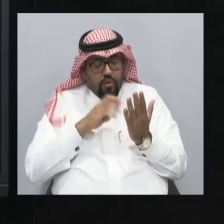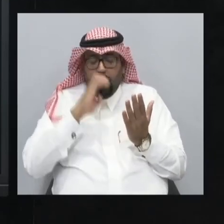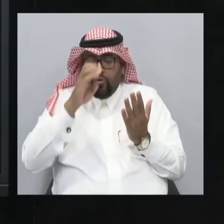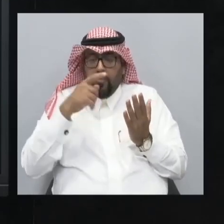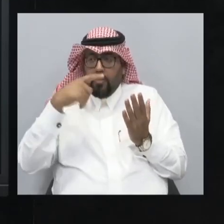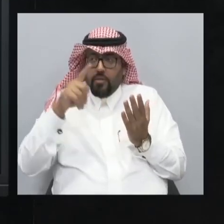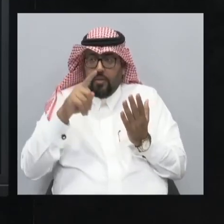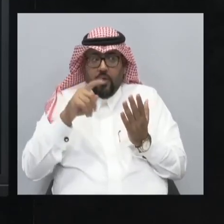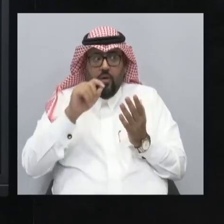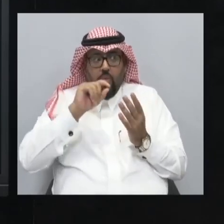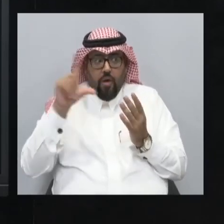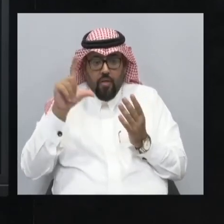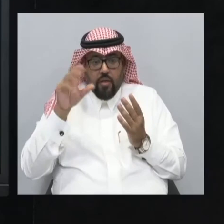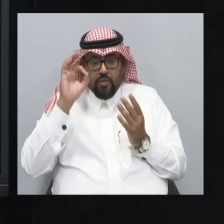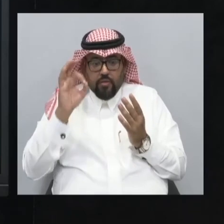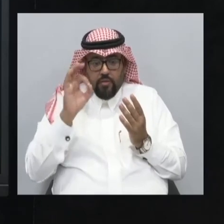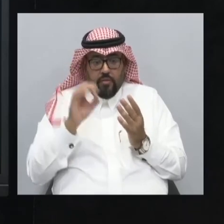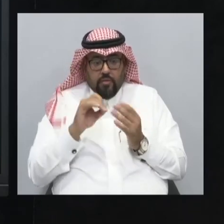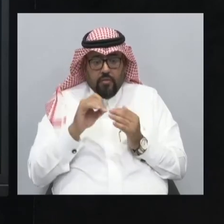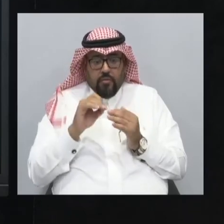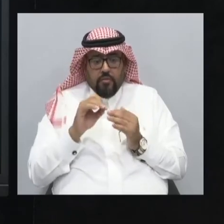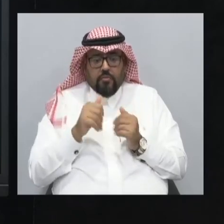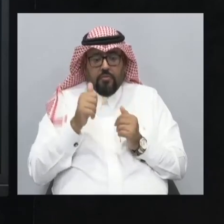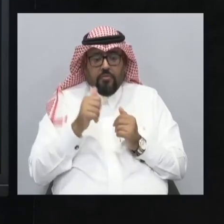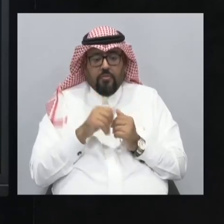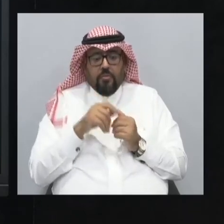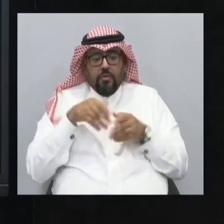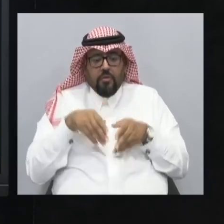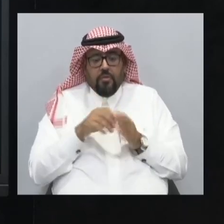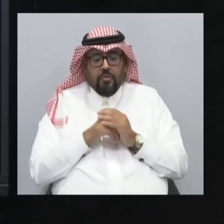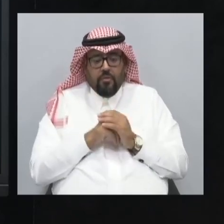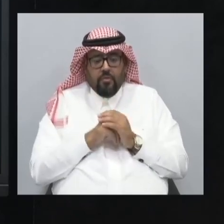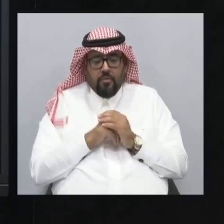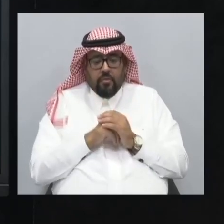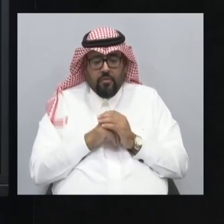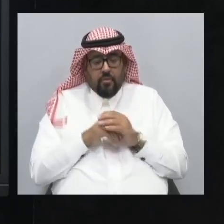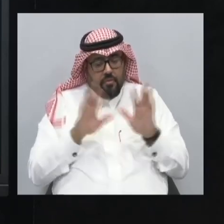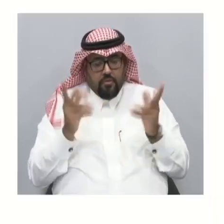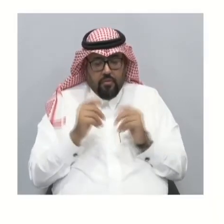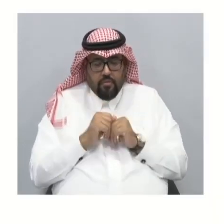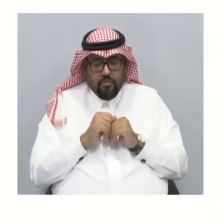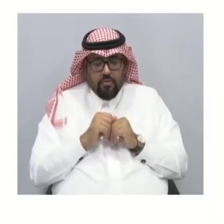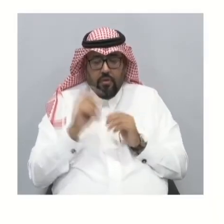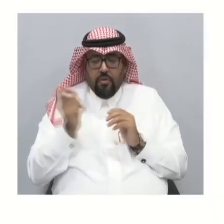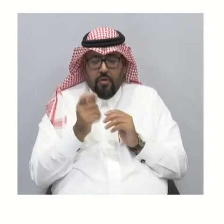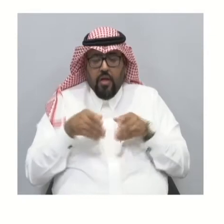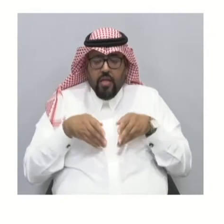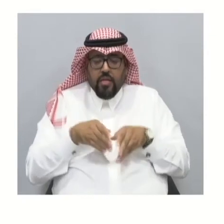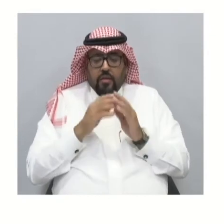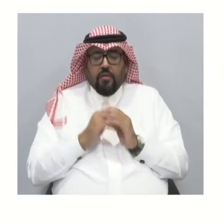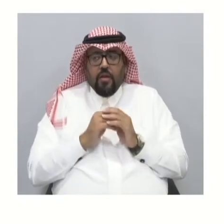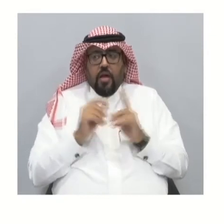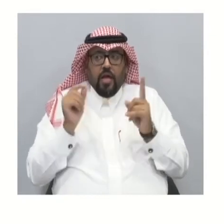أجبت إجابة وافية شافية. جميل، تكتبها بأي طريقة، ونحن قلنا زملائك كتبوا أن هذه هي الطريقة التي